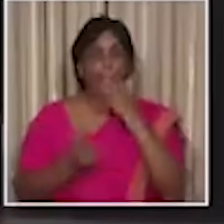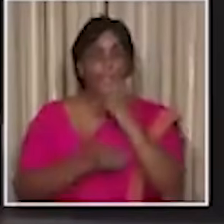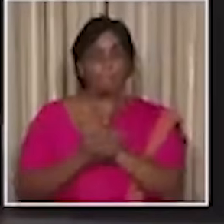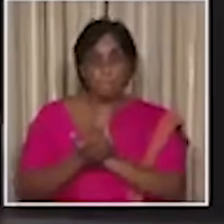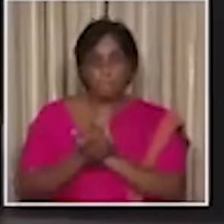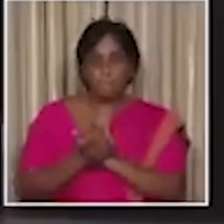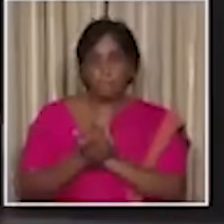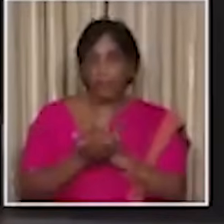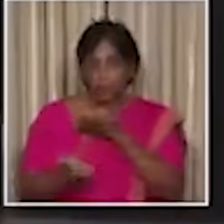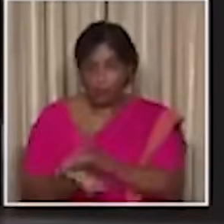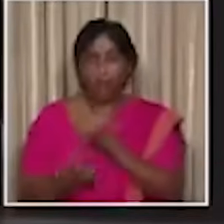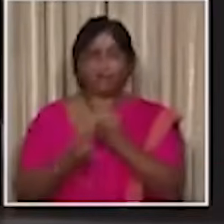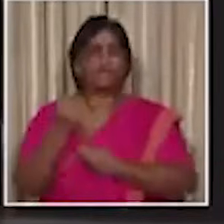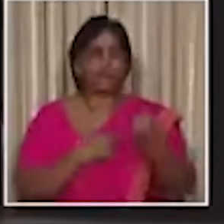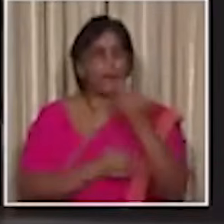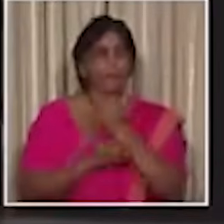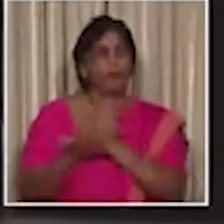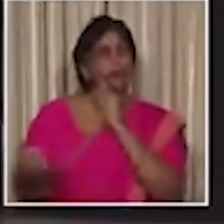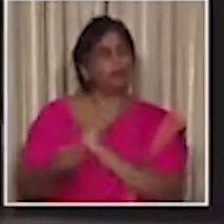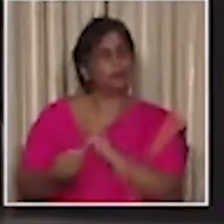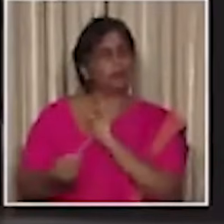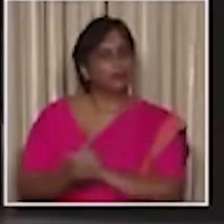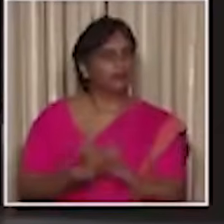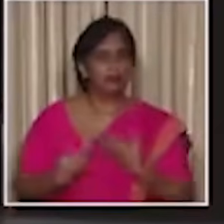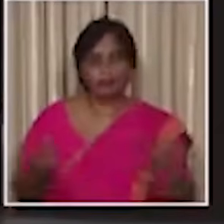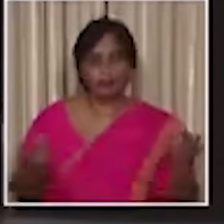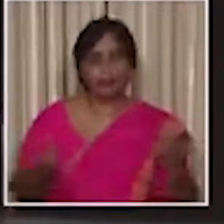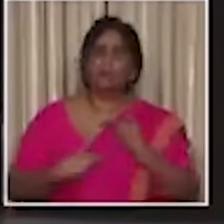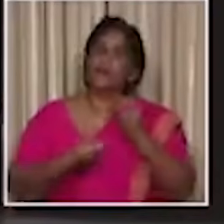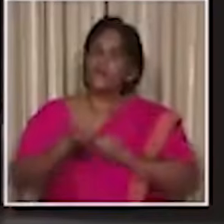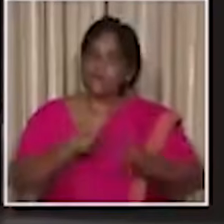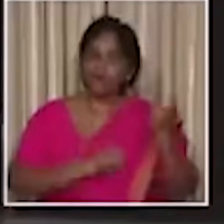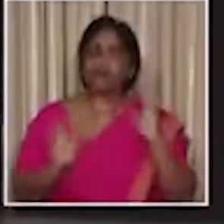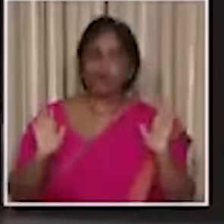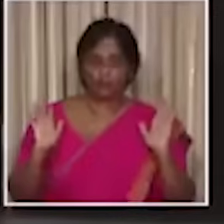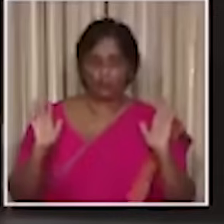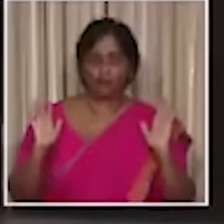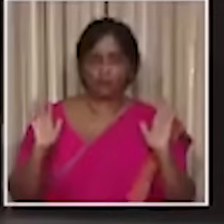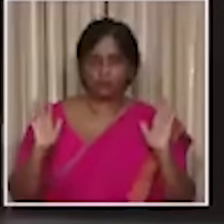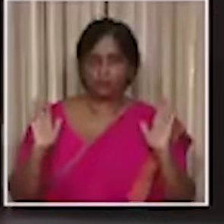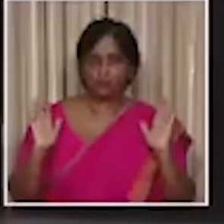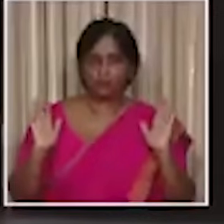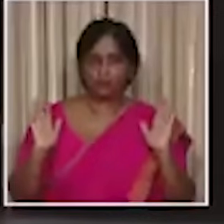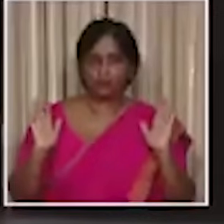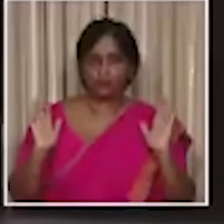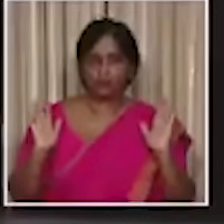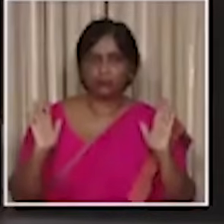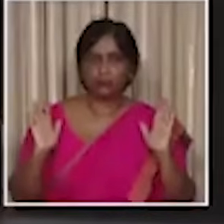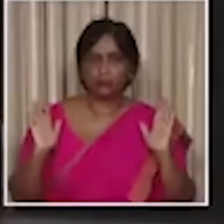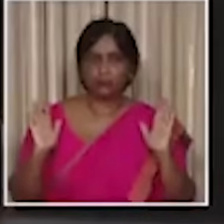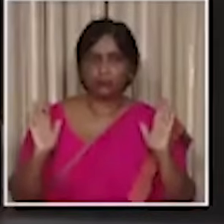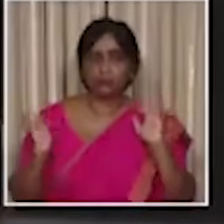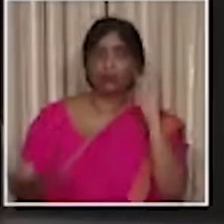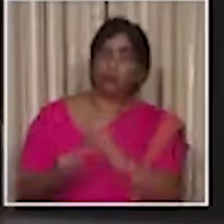අපි වික්කා. අපිට පාන් තියාගෙන නිකන් ඉන්න බෑ. අපි බඩු වික්කේ. හරිද? ඇද? අපි මේ ස්ටෝක්